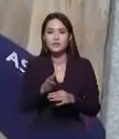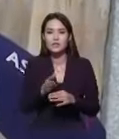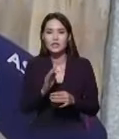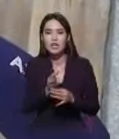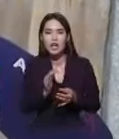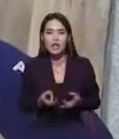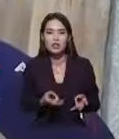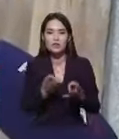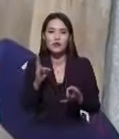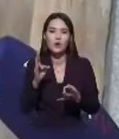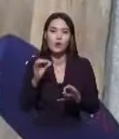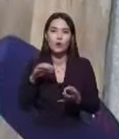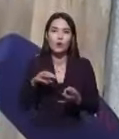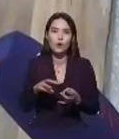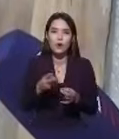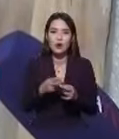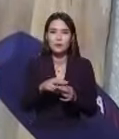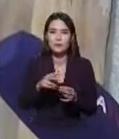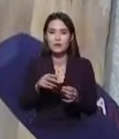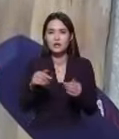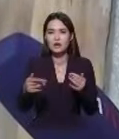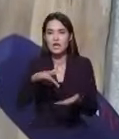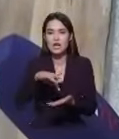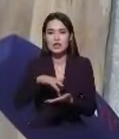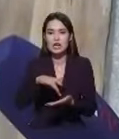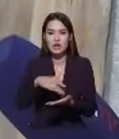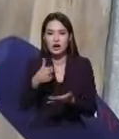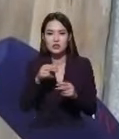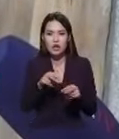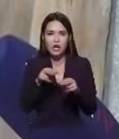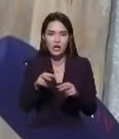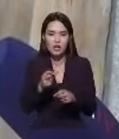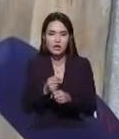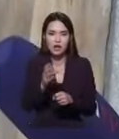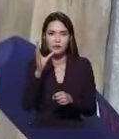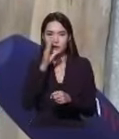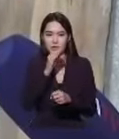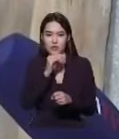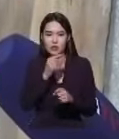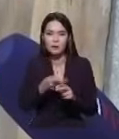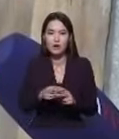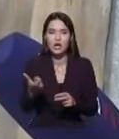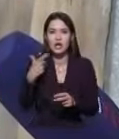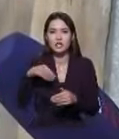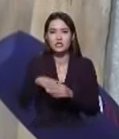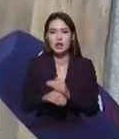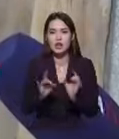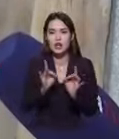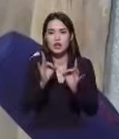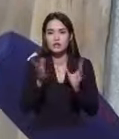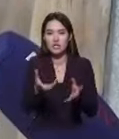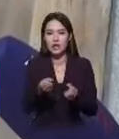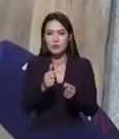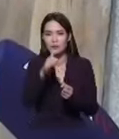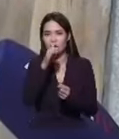каждый коммунальный услуганың арасындағы разницаны қалталарына кетіп отыр. Сол қалтасына кеткен ақшаларын аламай